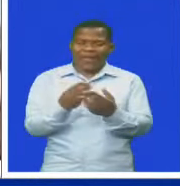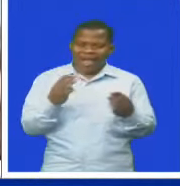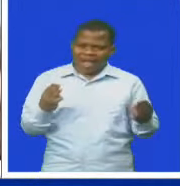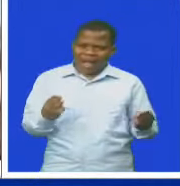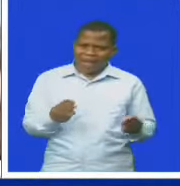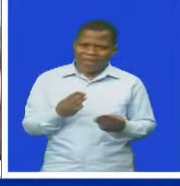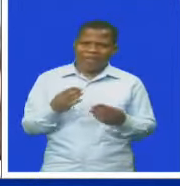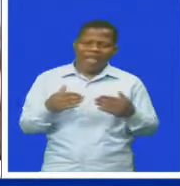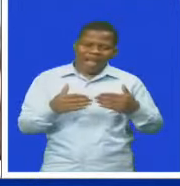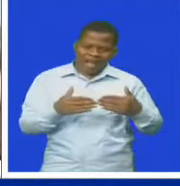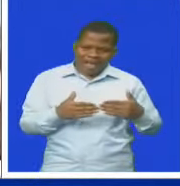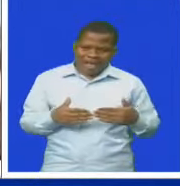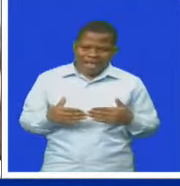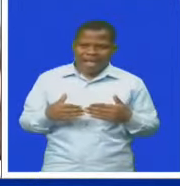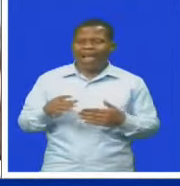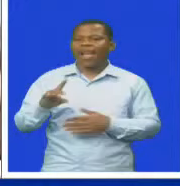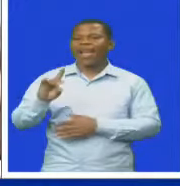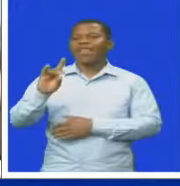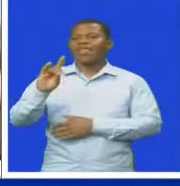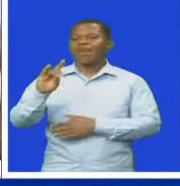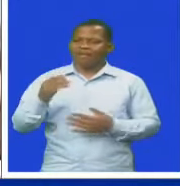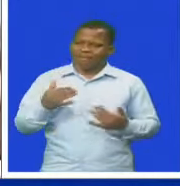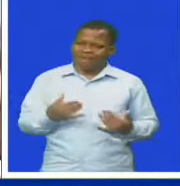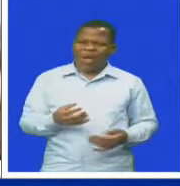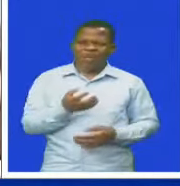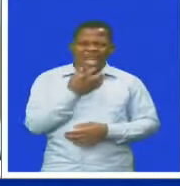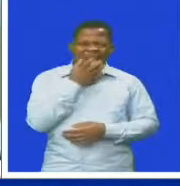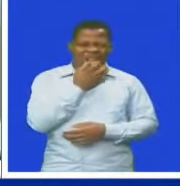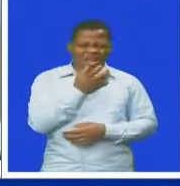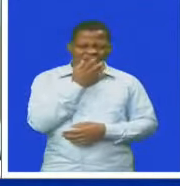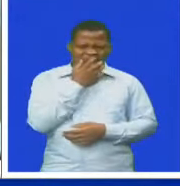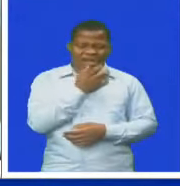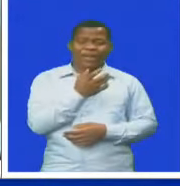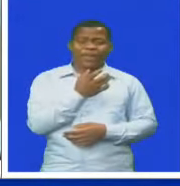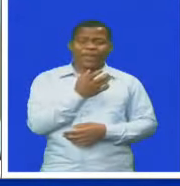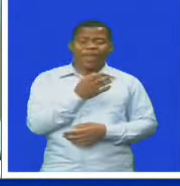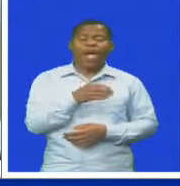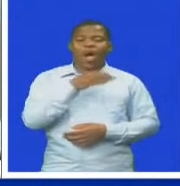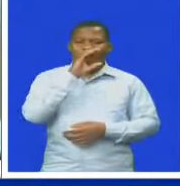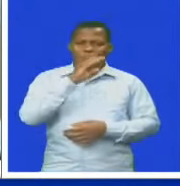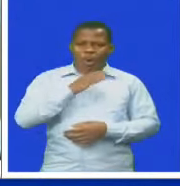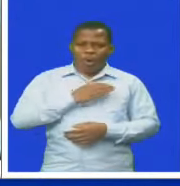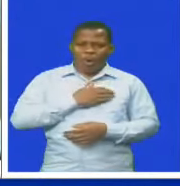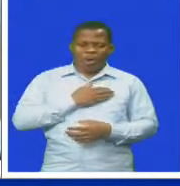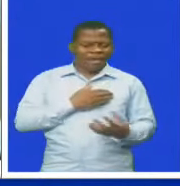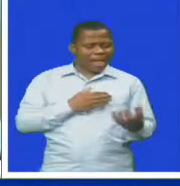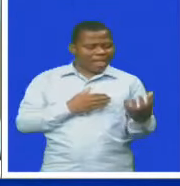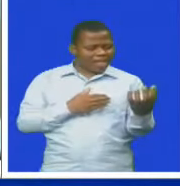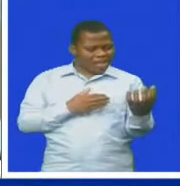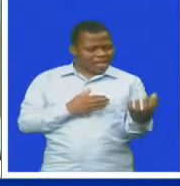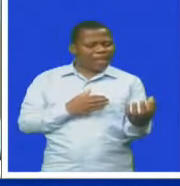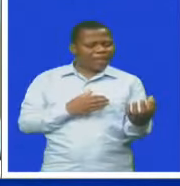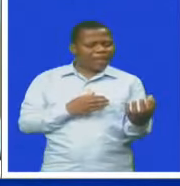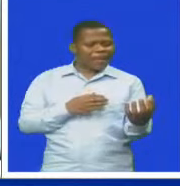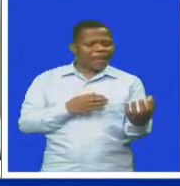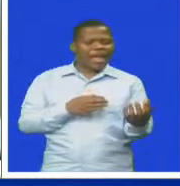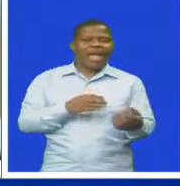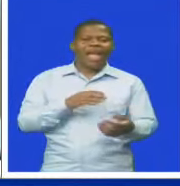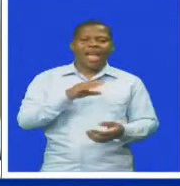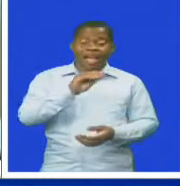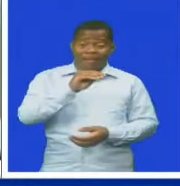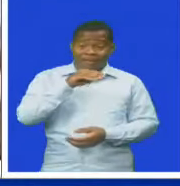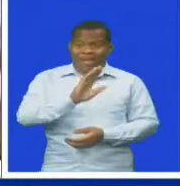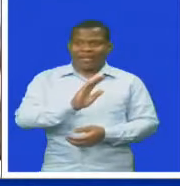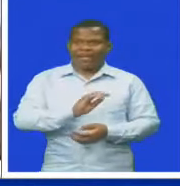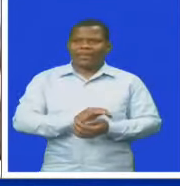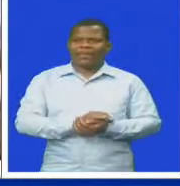ihlale tinemanti ikakhulu tilwane letifana netinja idinga ukuhlala tinemanti la fresh labanzako